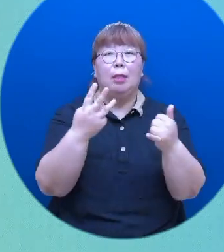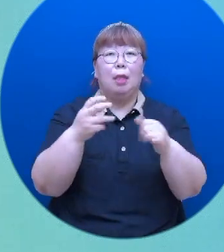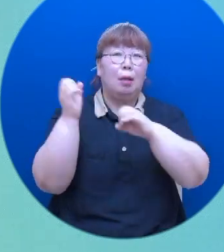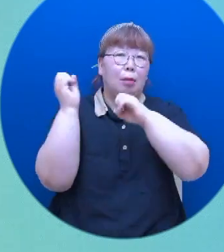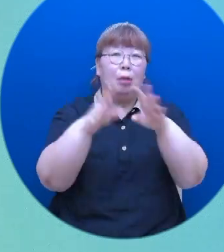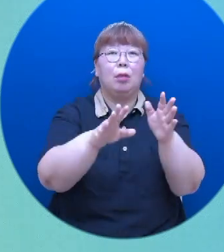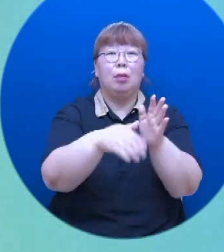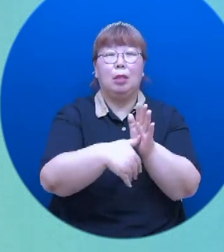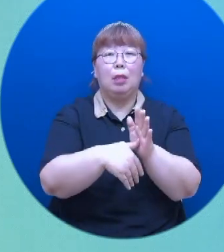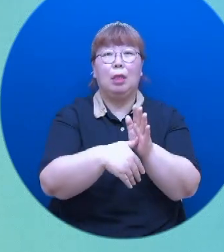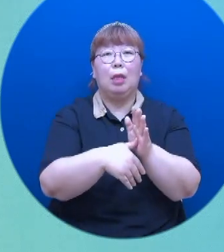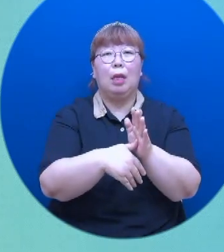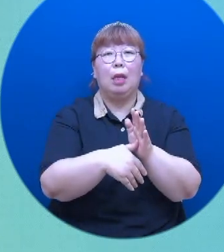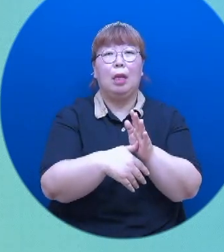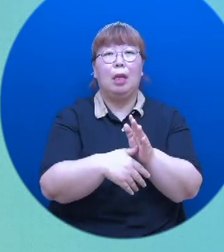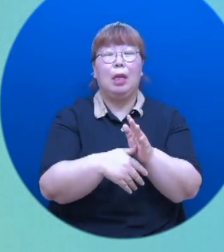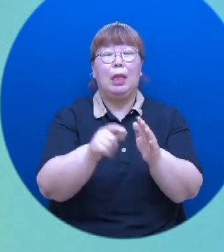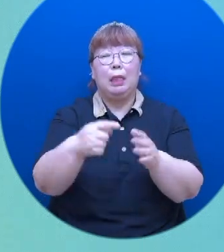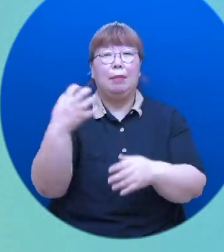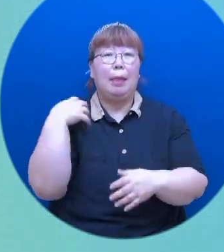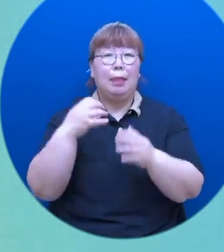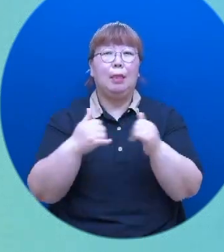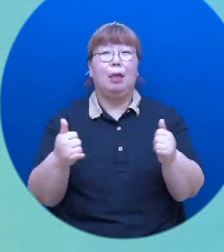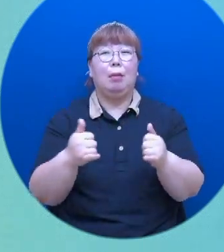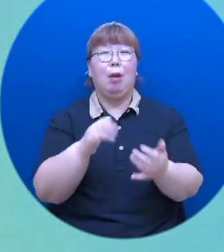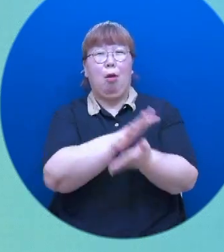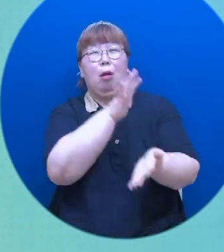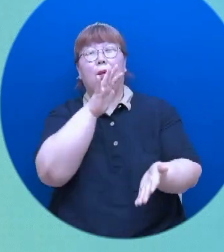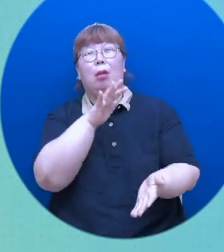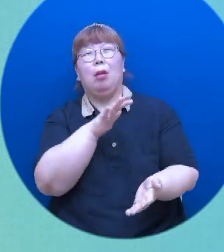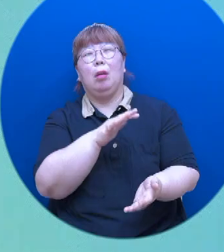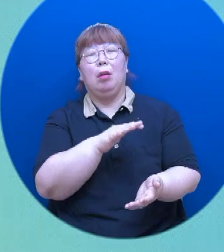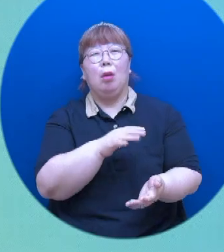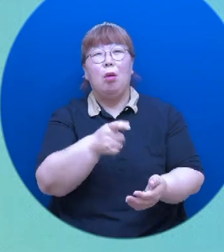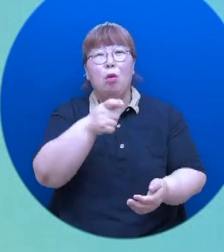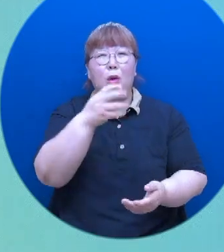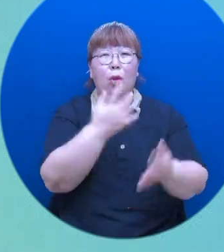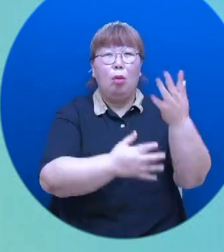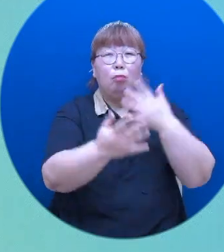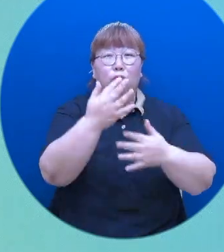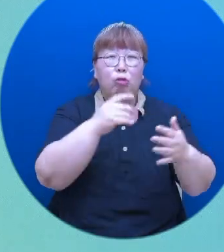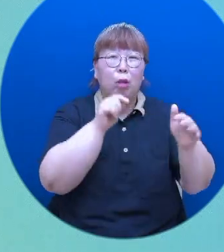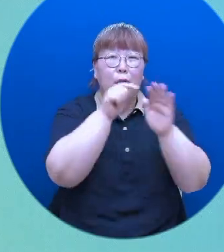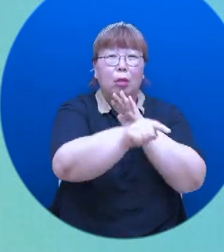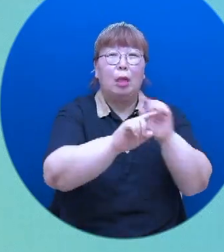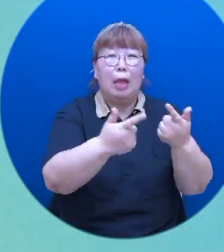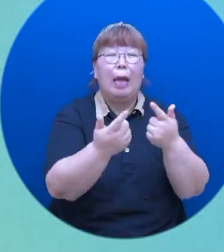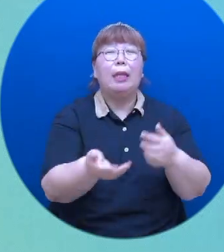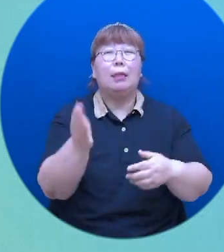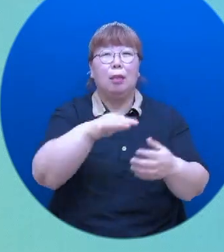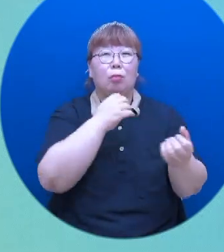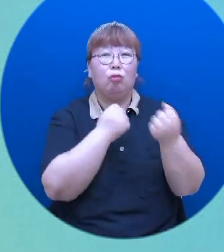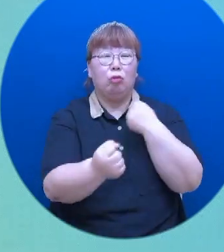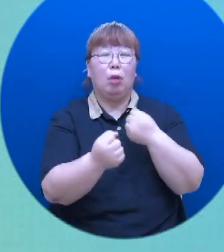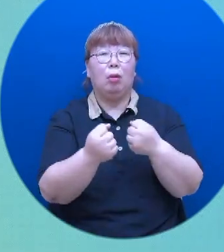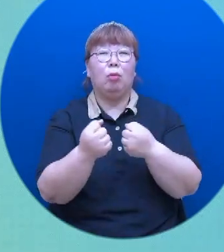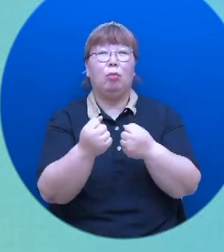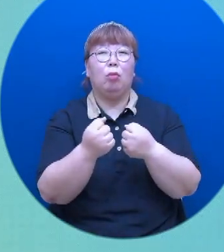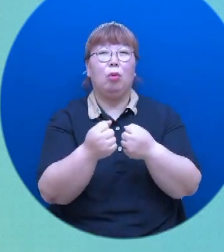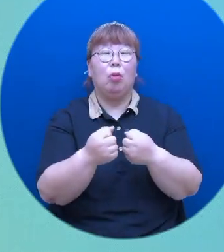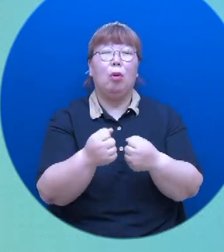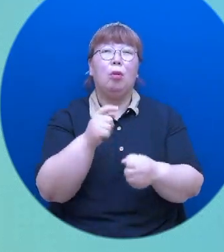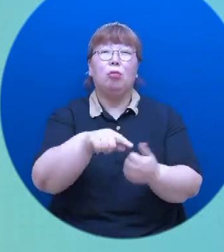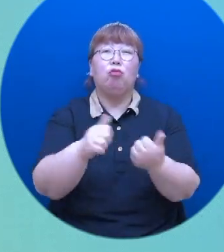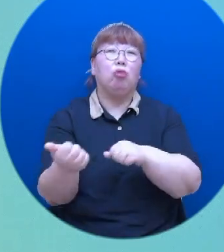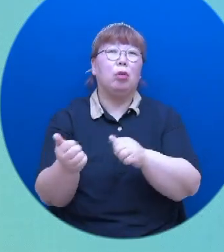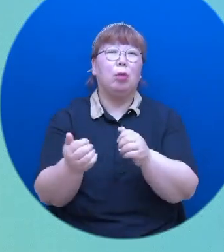있는 던지는 일을 작업했던 그들은 불 속에 들어가지도 않았는데 다 죽어버렸죠. 그런데